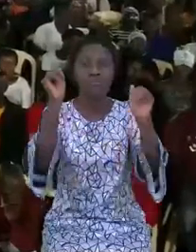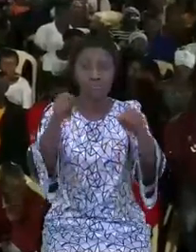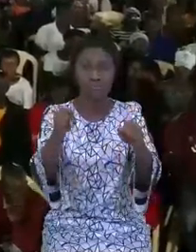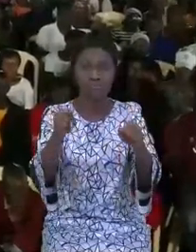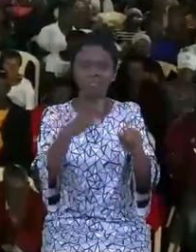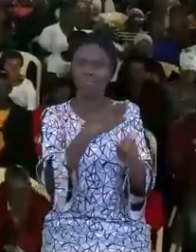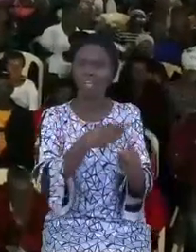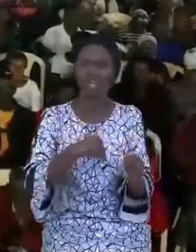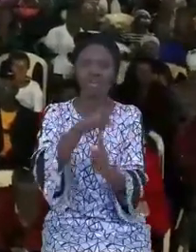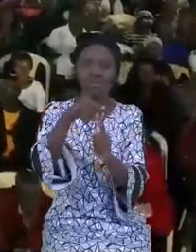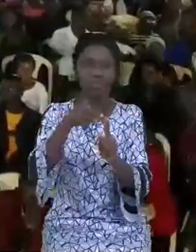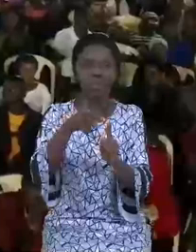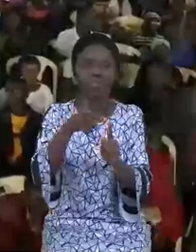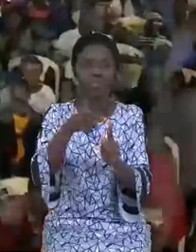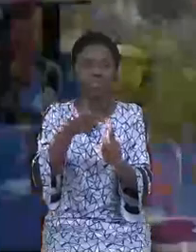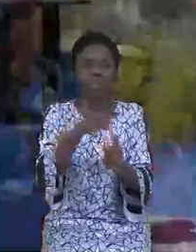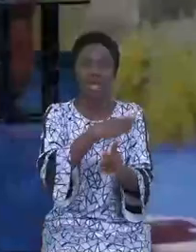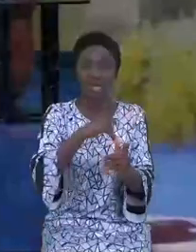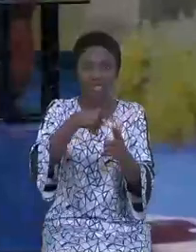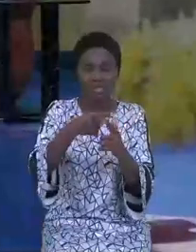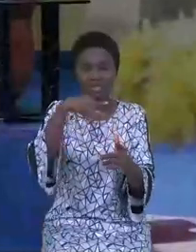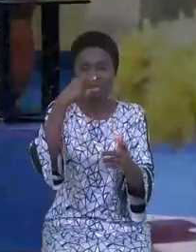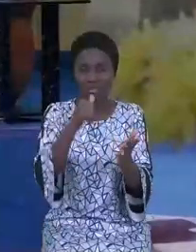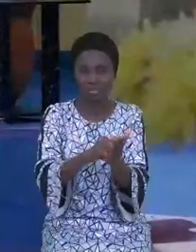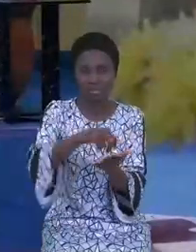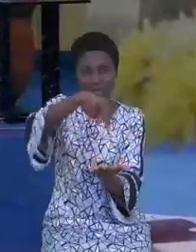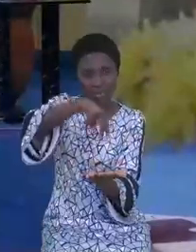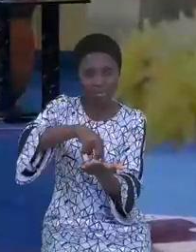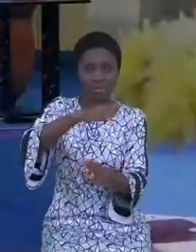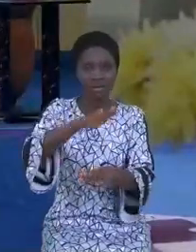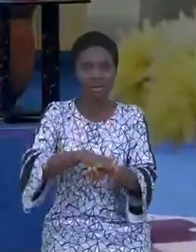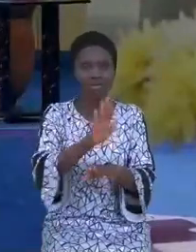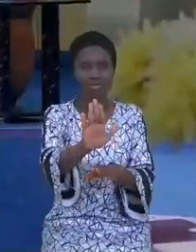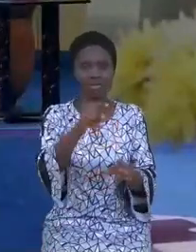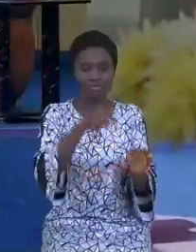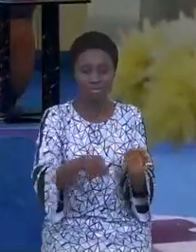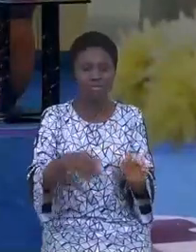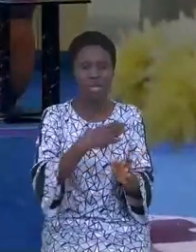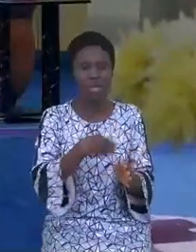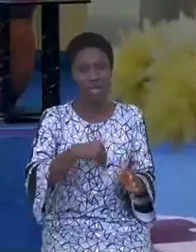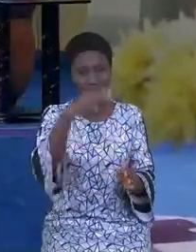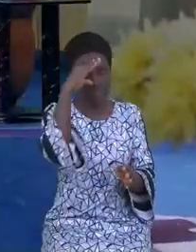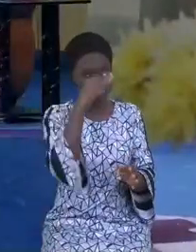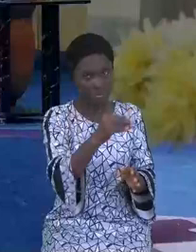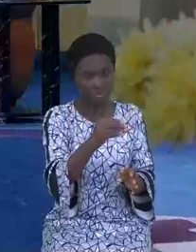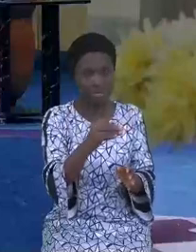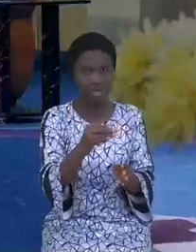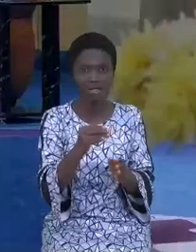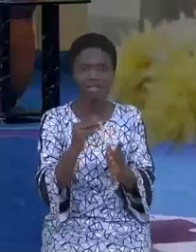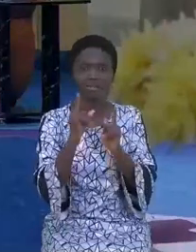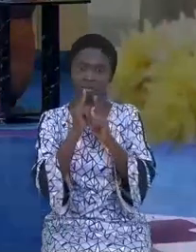sur tes pieds. Et il a répondu. Il a cru, il se leva pour